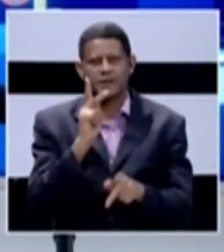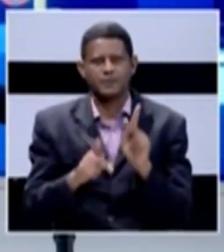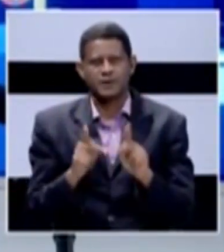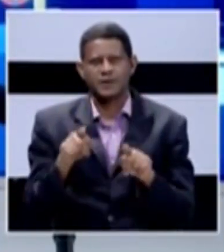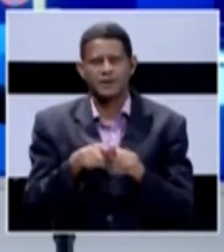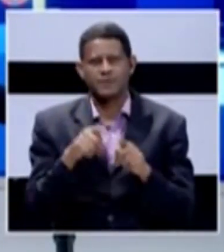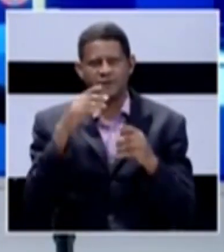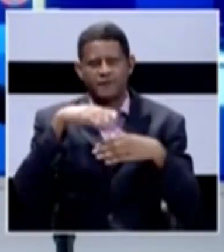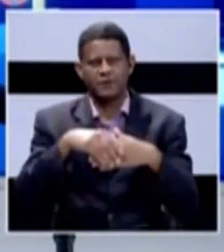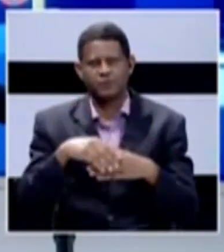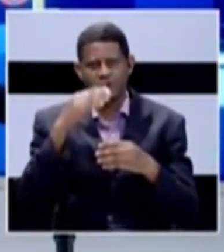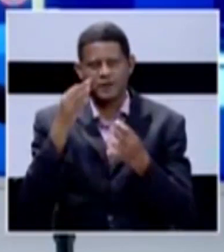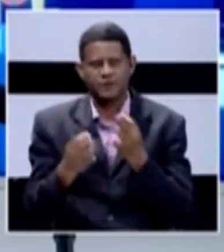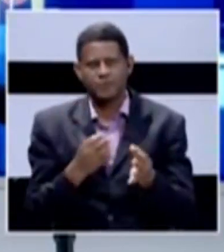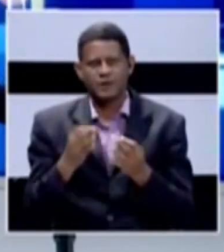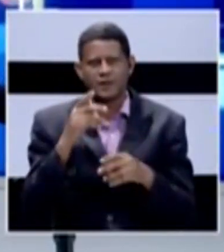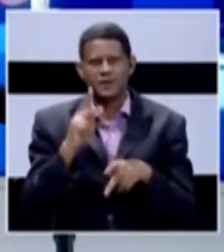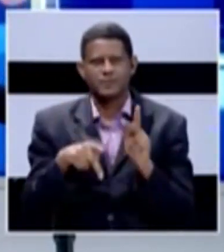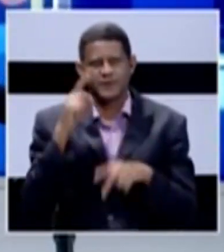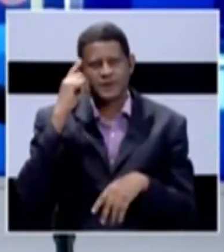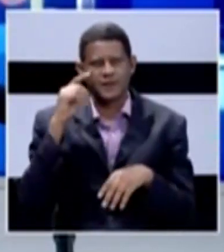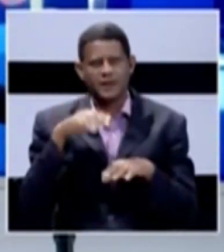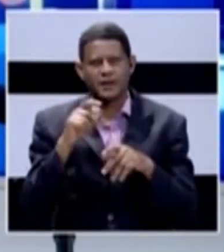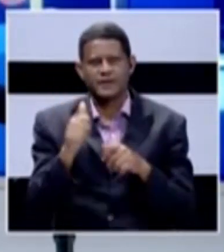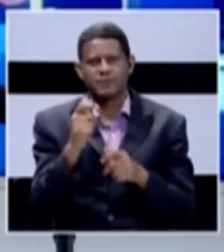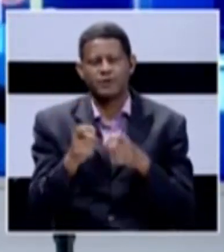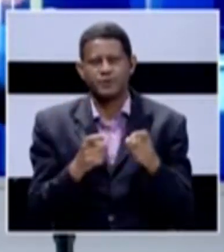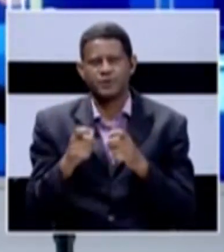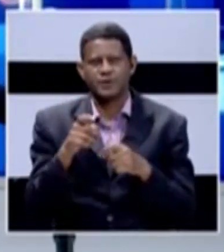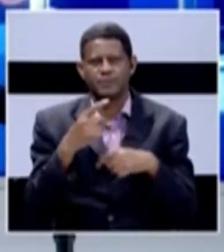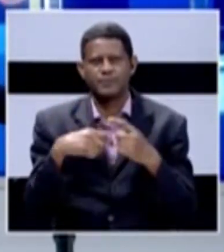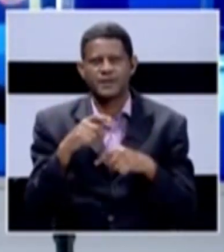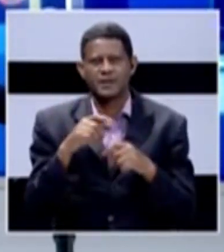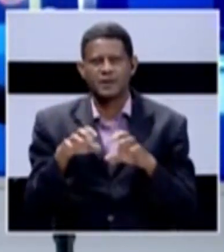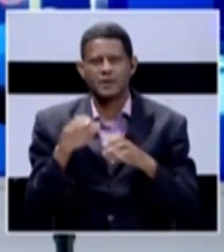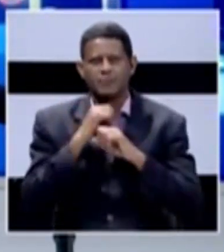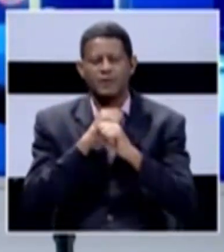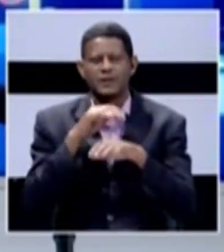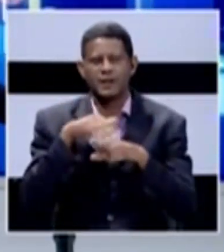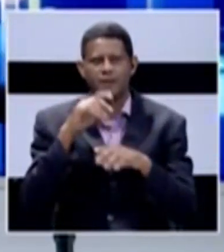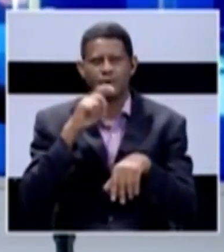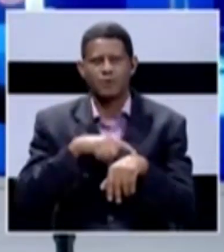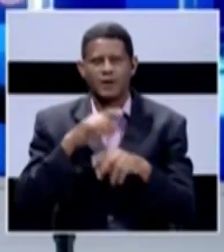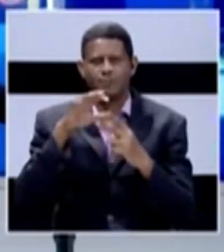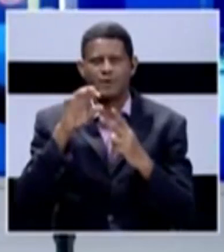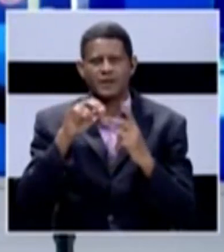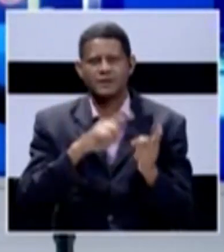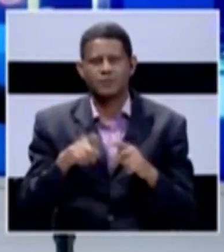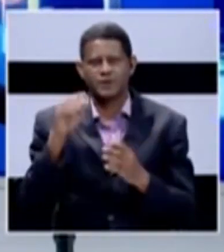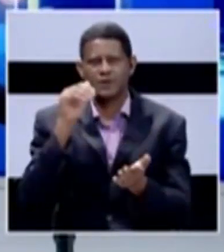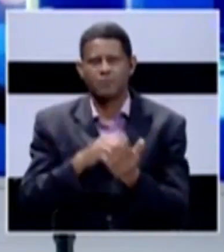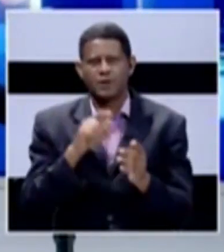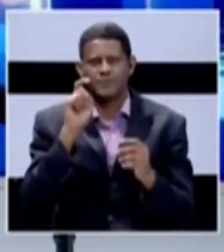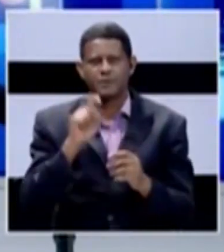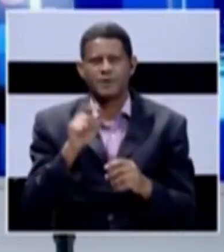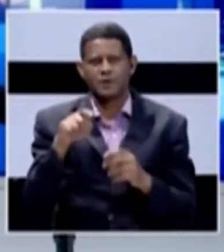ከም ዘላለዩ ገሊፆም ህዝቢ ትግራይ ዓርሰ ምሕደርኡ ንምርጋ ዘካይደ ዘሎ መኸታም ኣብ እዋን መረፃ እውን ክደግሞ ከም